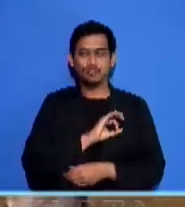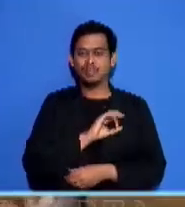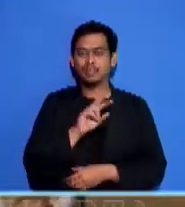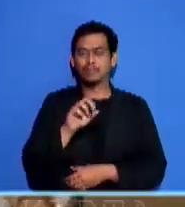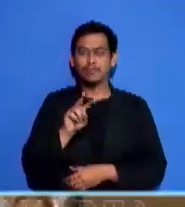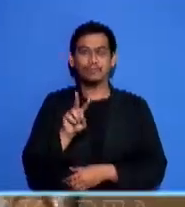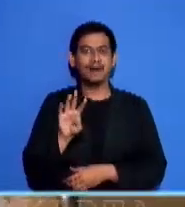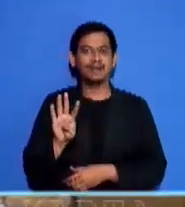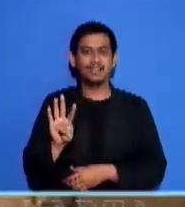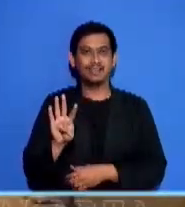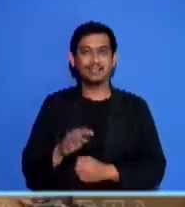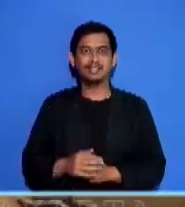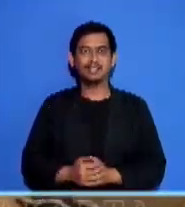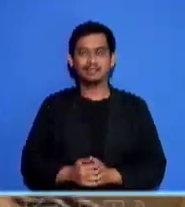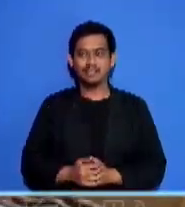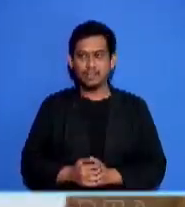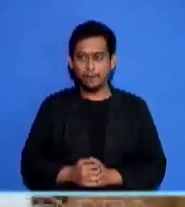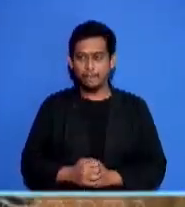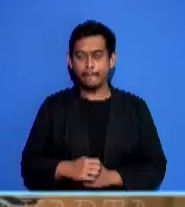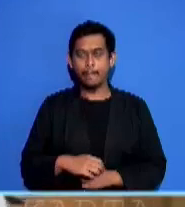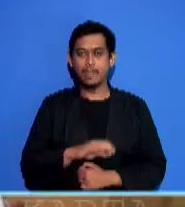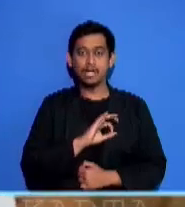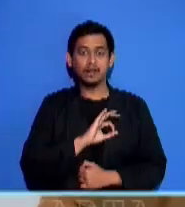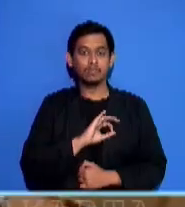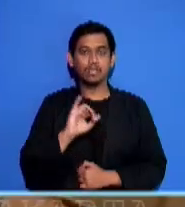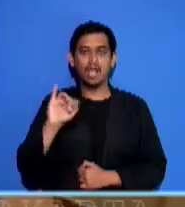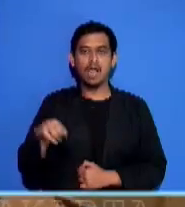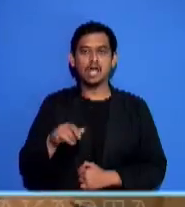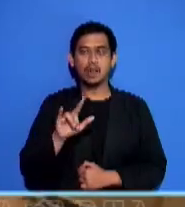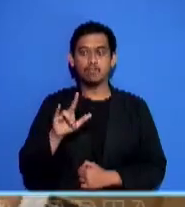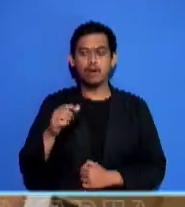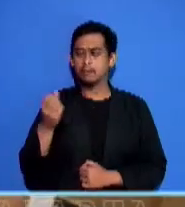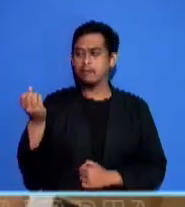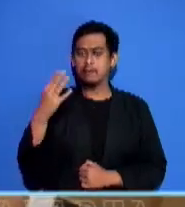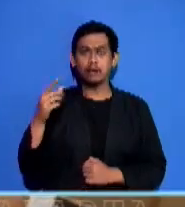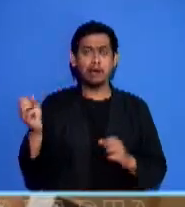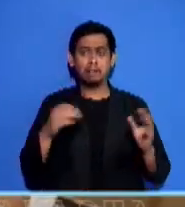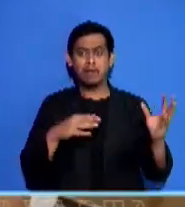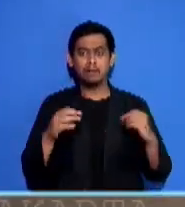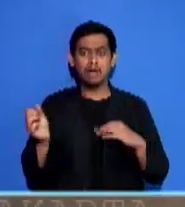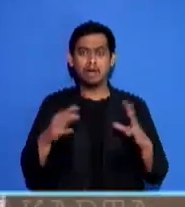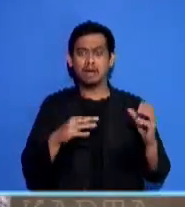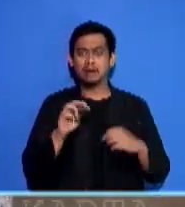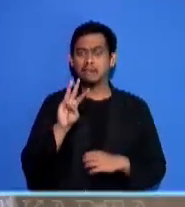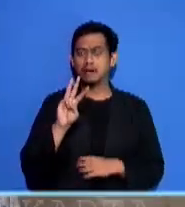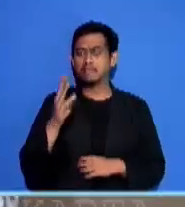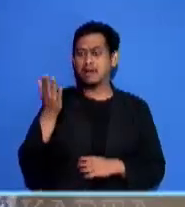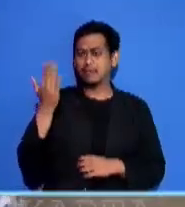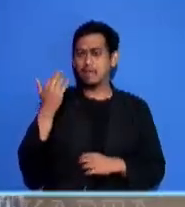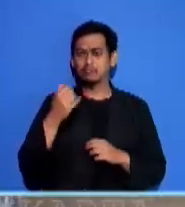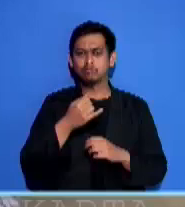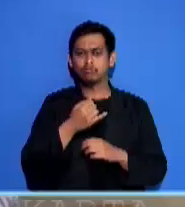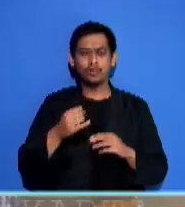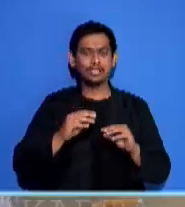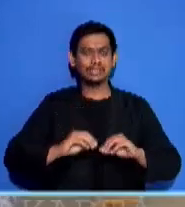2024 presiden republik Indonesia Joko Widodo menilai debat ketiga capras Pemilu 2024 kurang mengedukasi